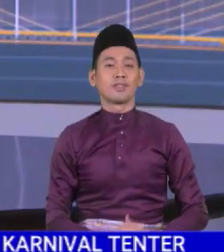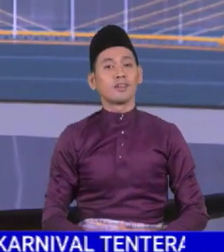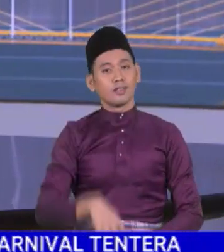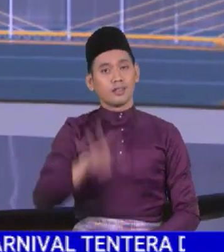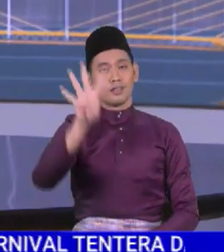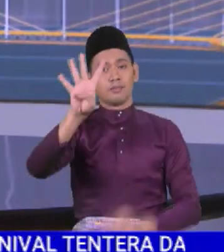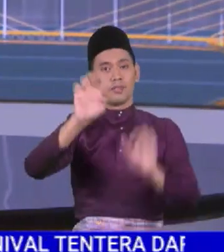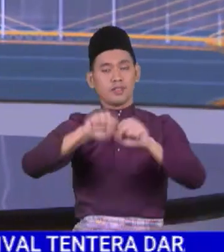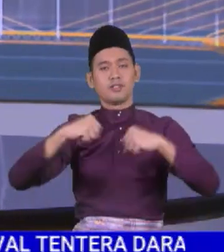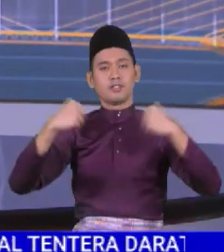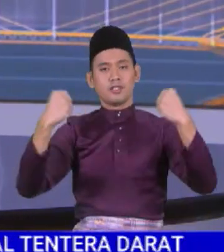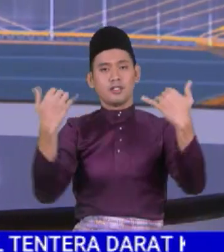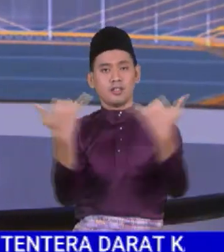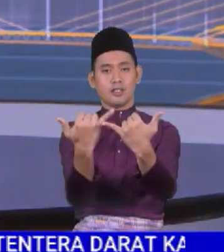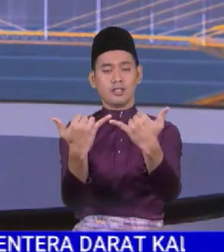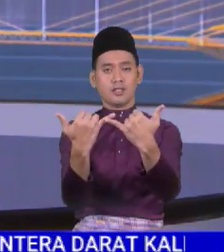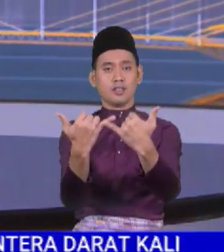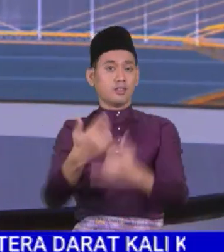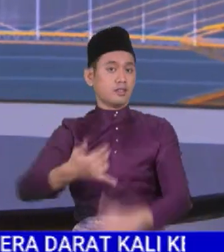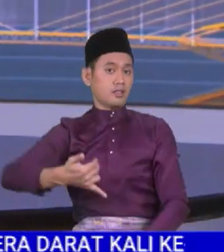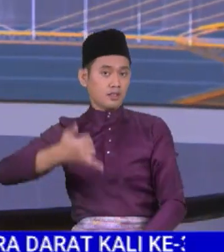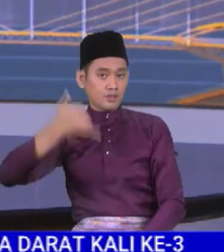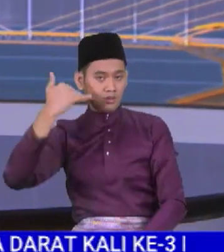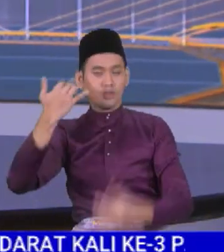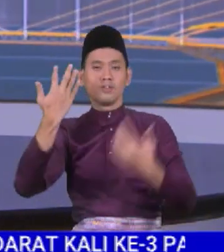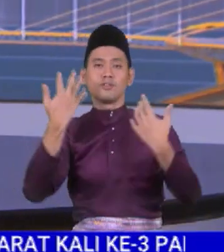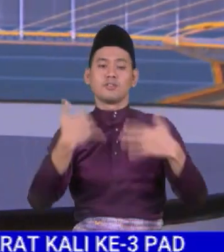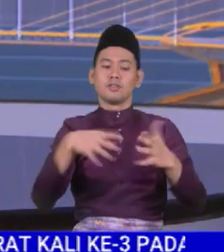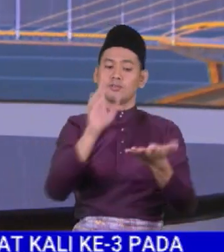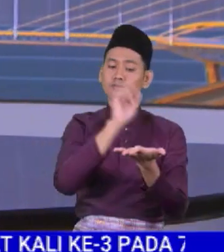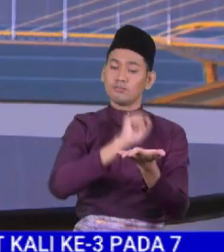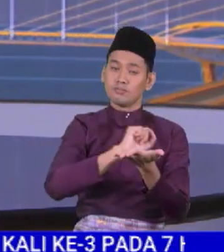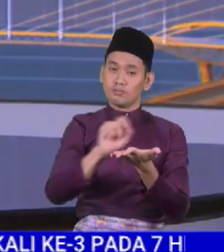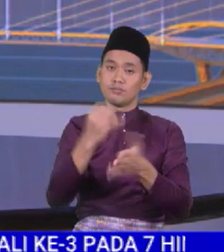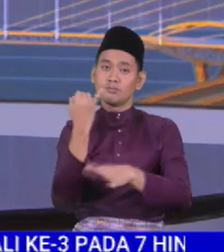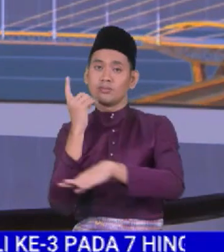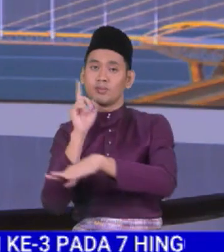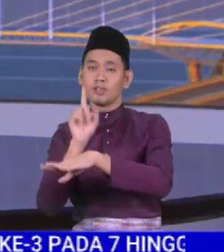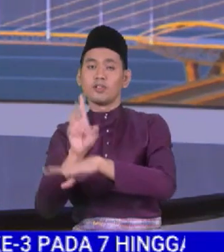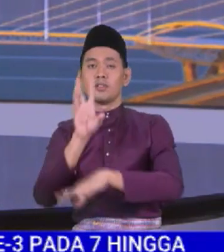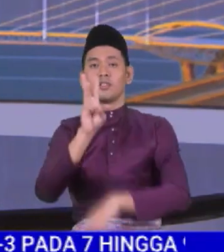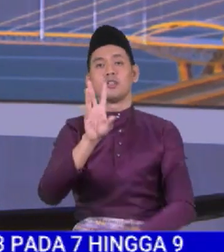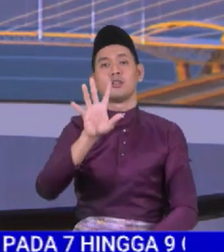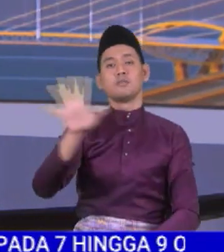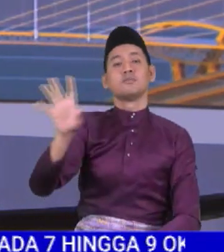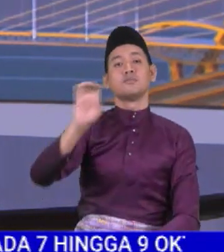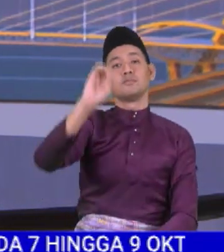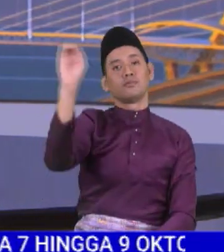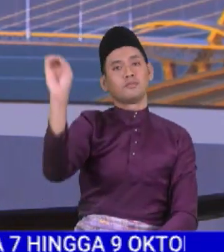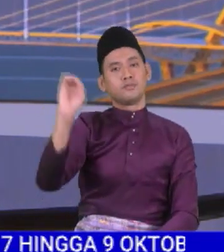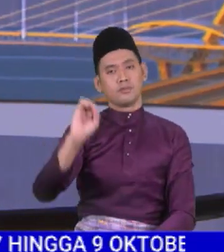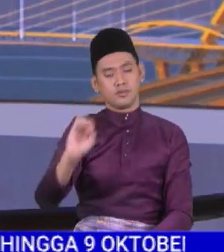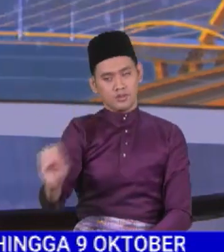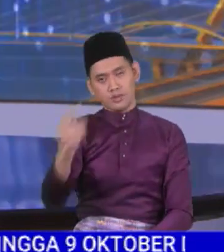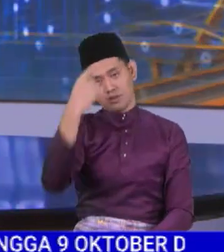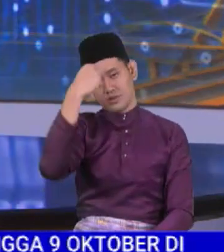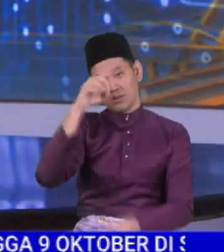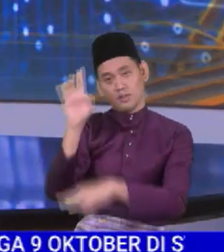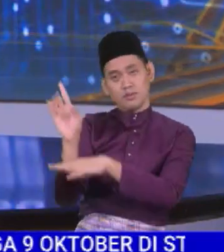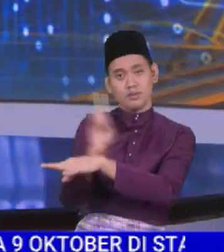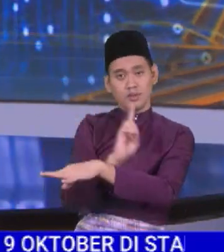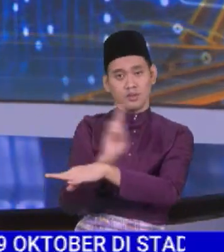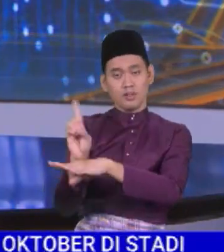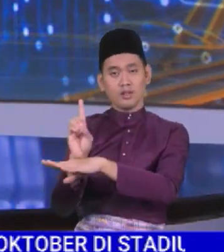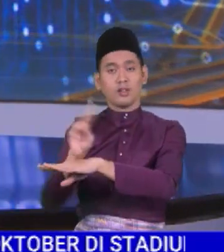Empat syarikat telekomunikasi telah memeterai perjanjian untuk memiliki 65% pegangan ekuiti dalam dagangan